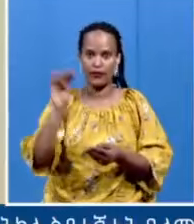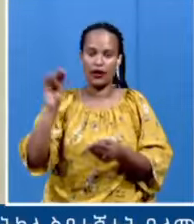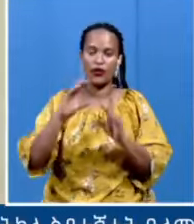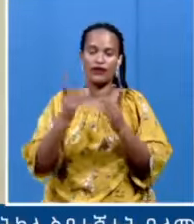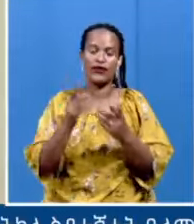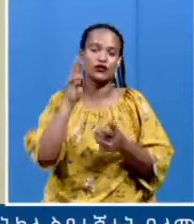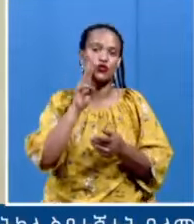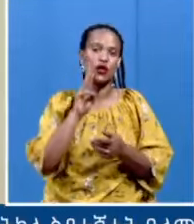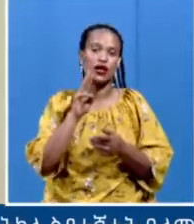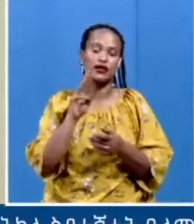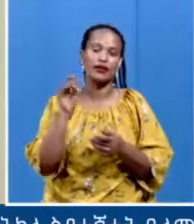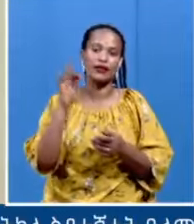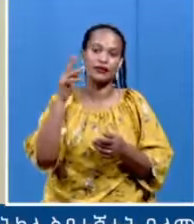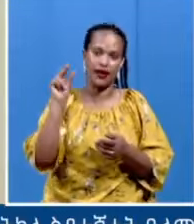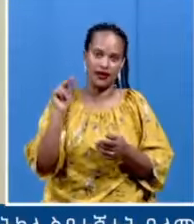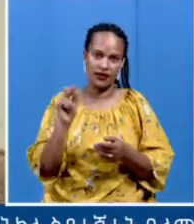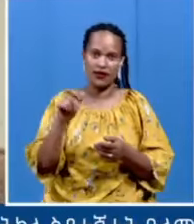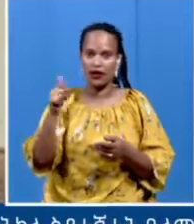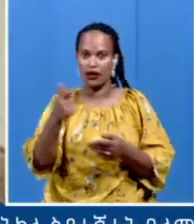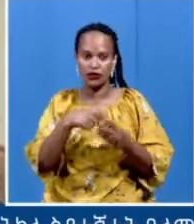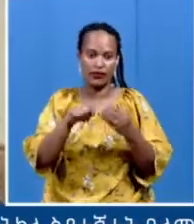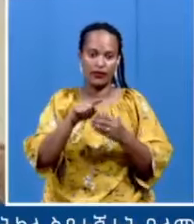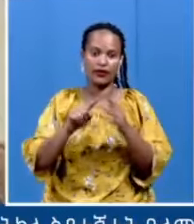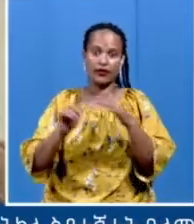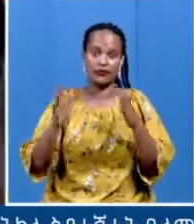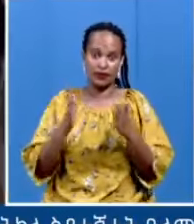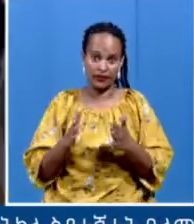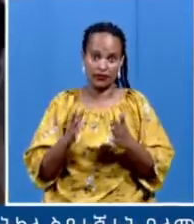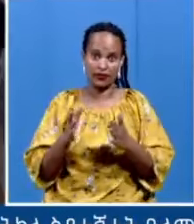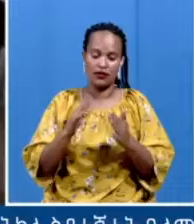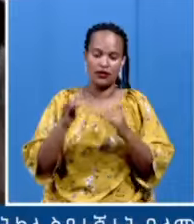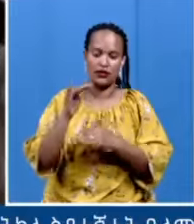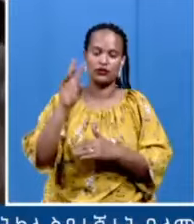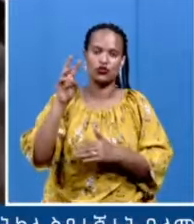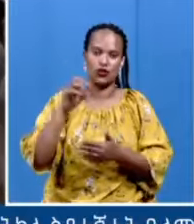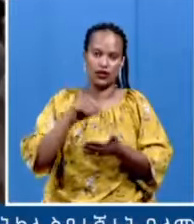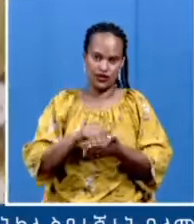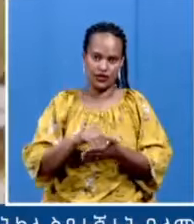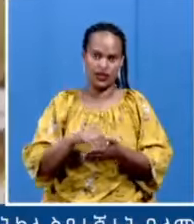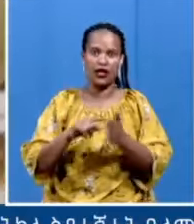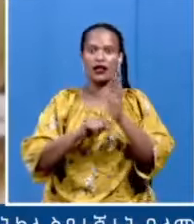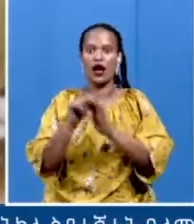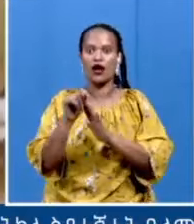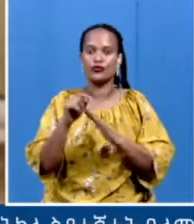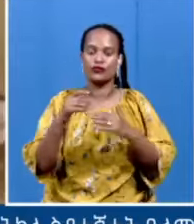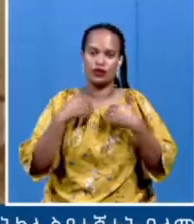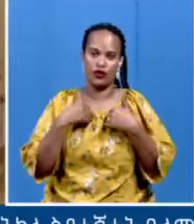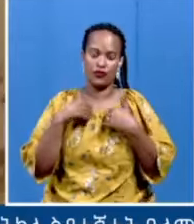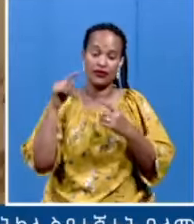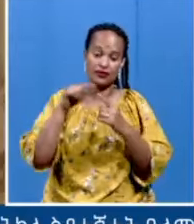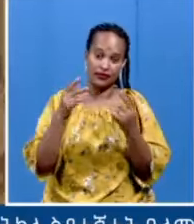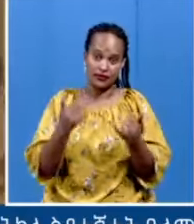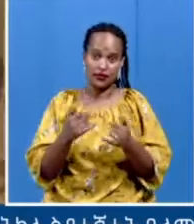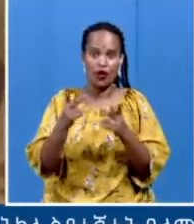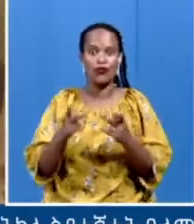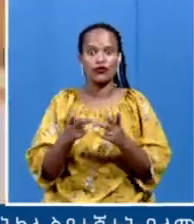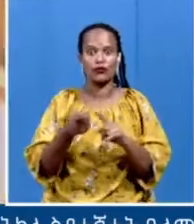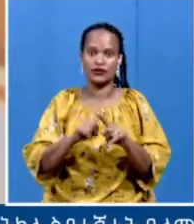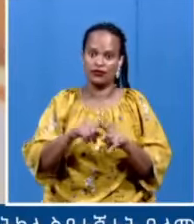ክፋል ሱዳን ተመድባን ካልኦት ከባቢታት መዕቆቢ ተመዛበልቲ ልዕሊ 60,000 ስደተኛታት ተጋሩ ምህላዎም ክሳብ ሕዚ ናብ